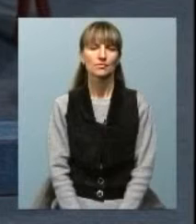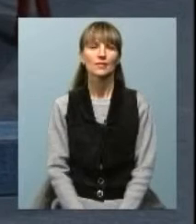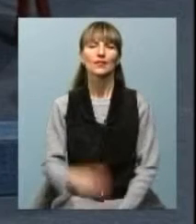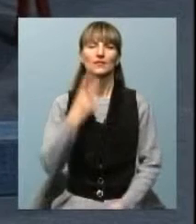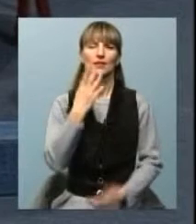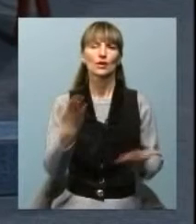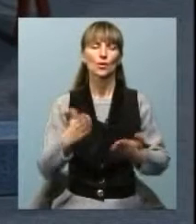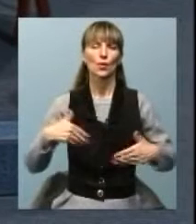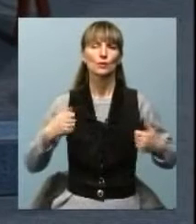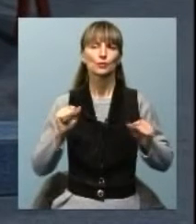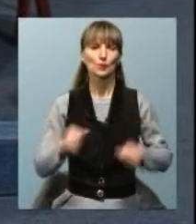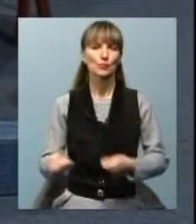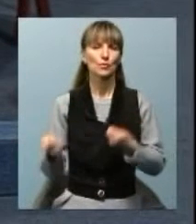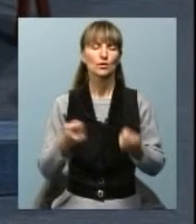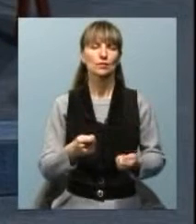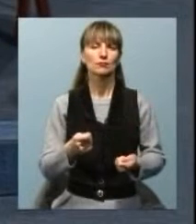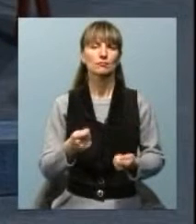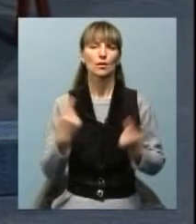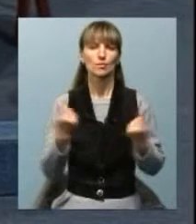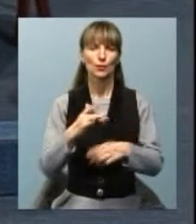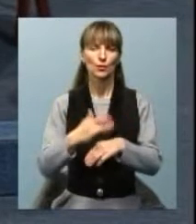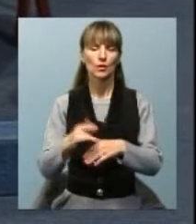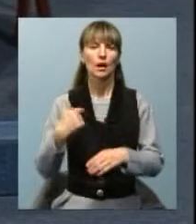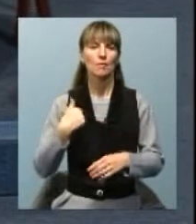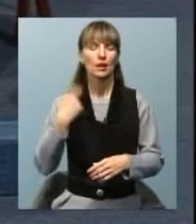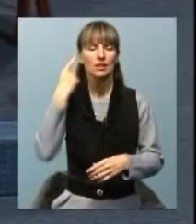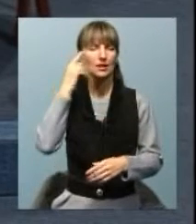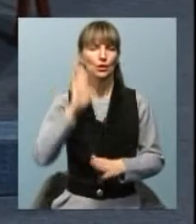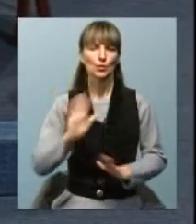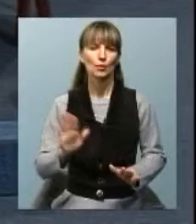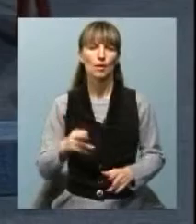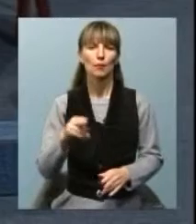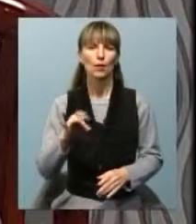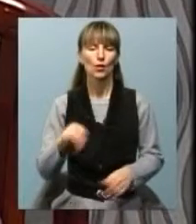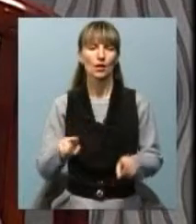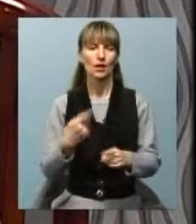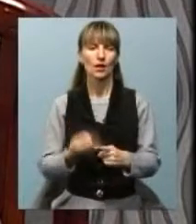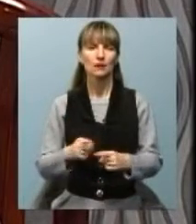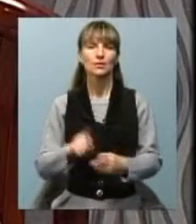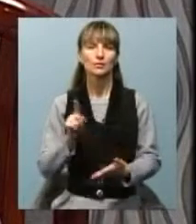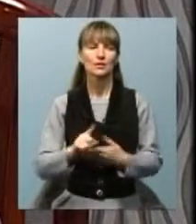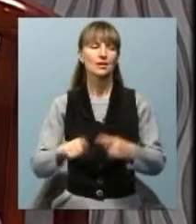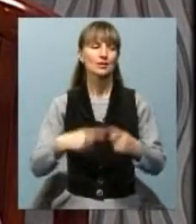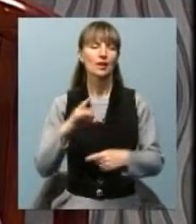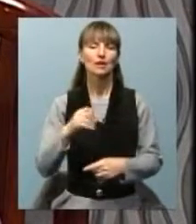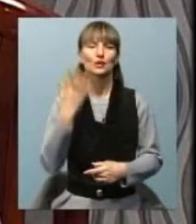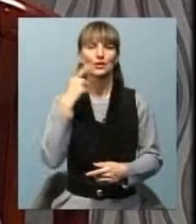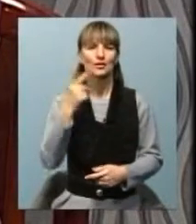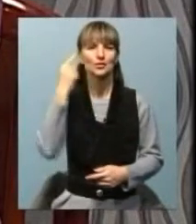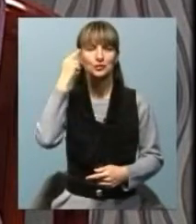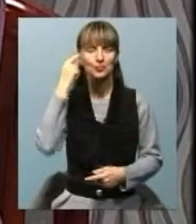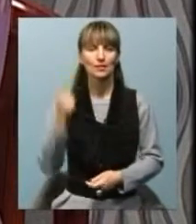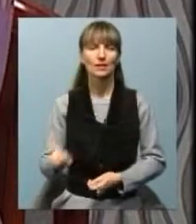От бачите, яку користь може приносити звичайне сміття, а ми навіть і не здогадувались про таке. Тож обов'язково наступного разу, коли ви